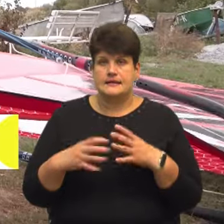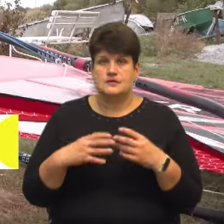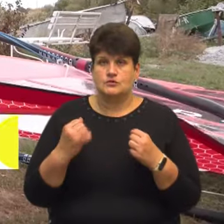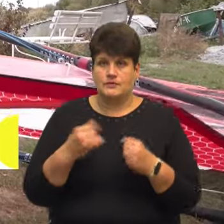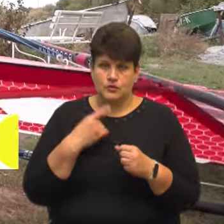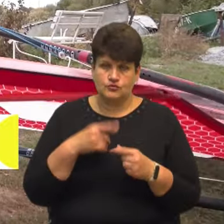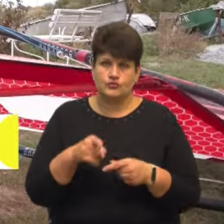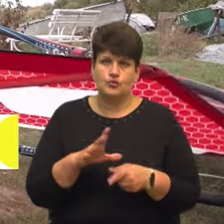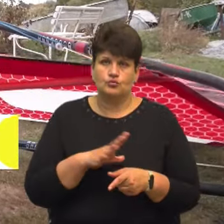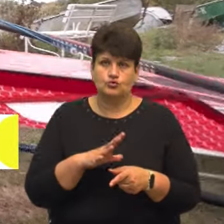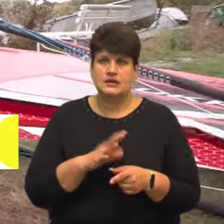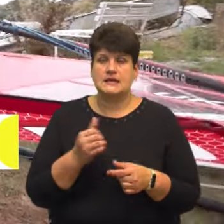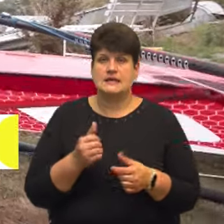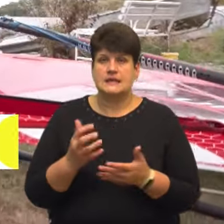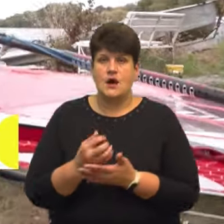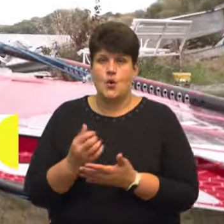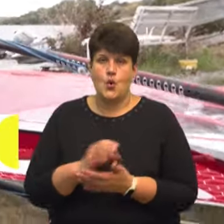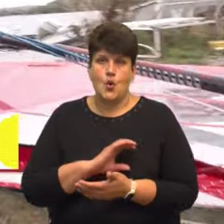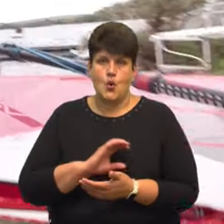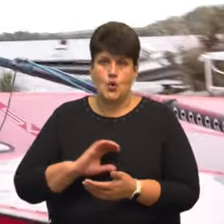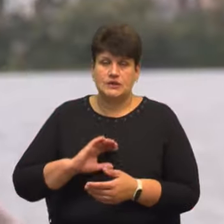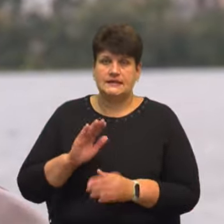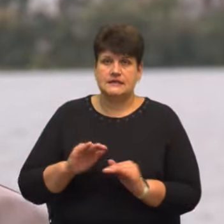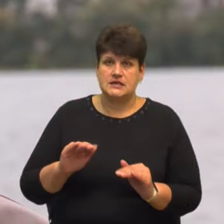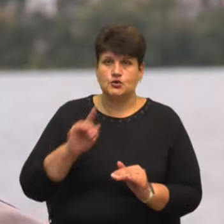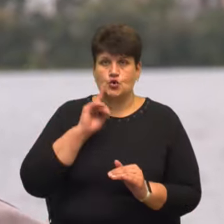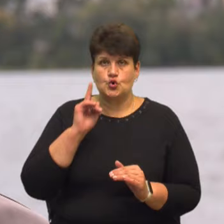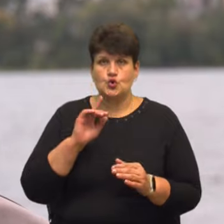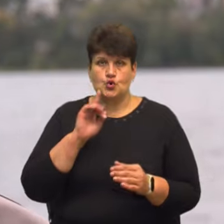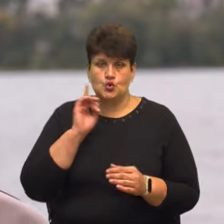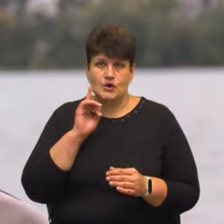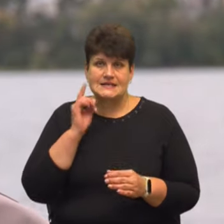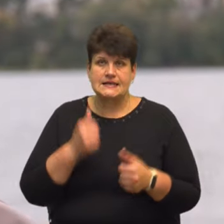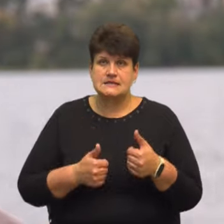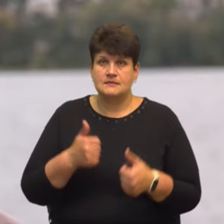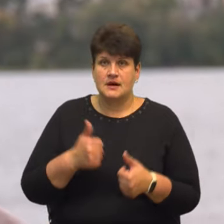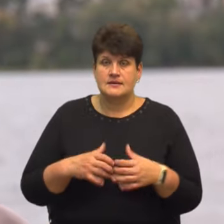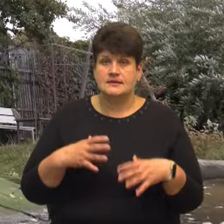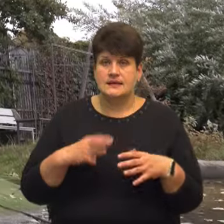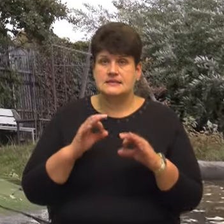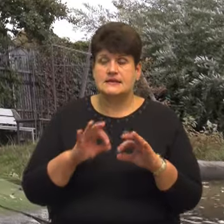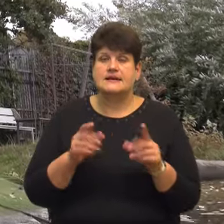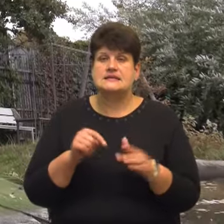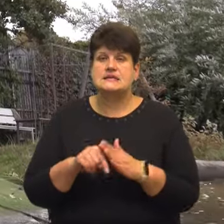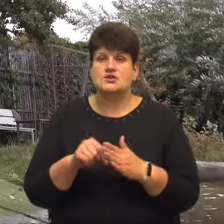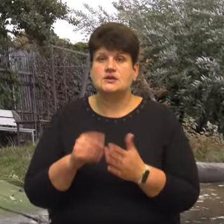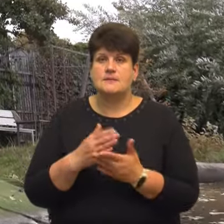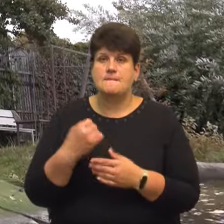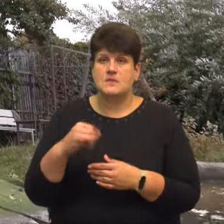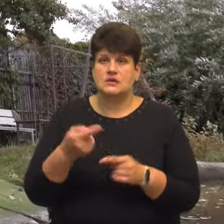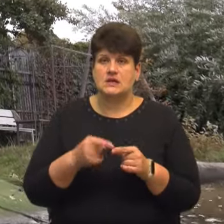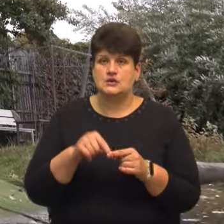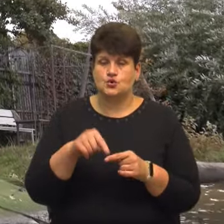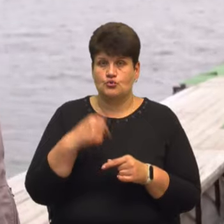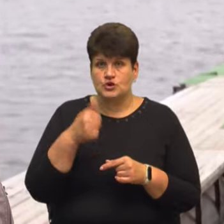і юніорських змаганнях виступав не лише в Україні але й за кордоном тренер розповів Яке значення для спортсмена має Перемога на цьогорічному